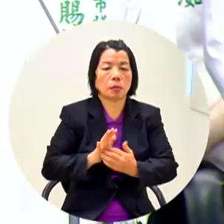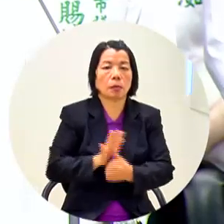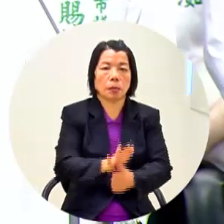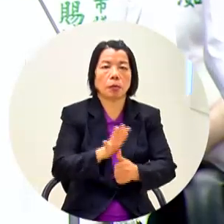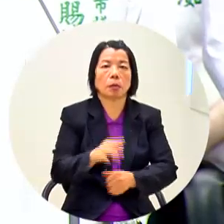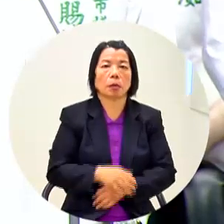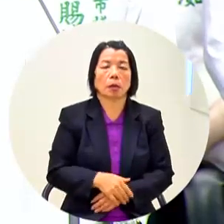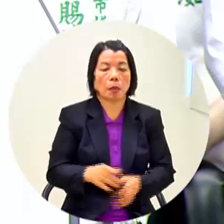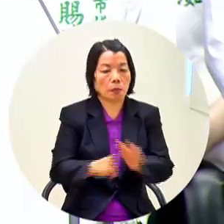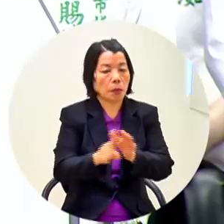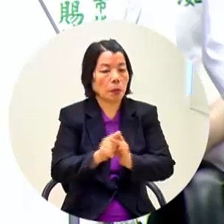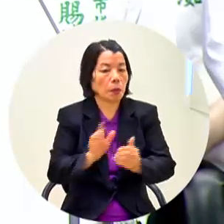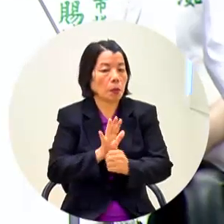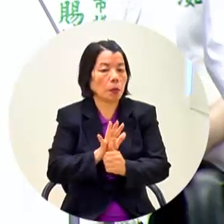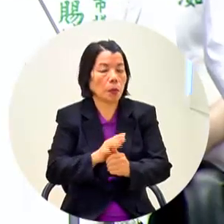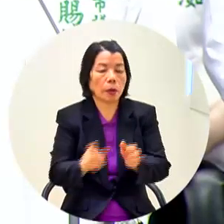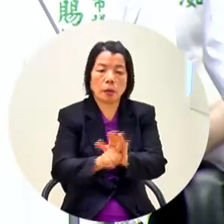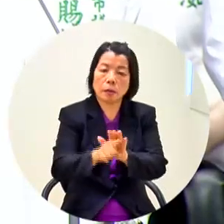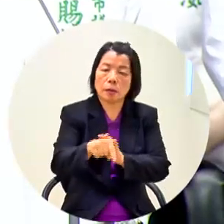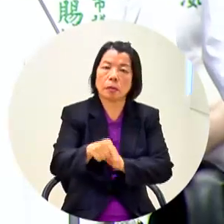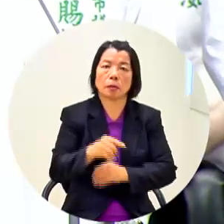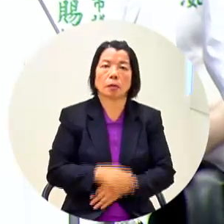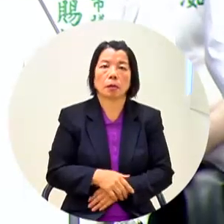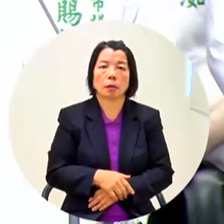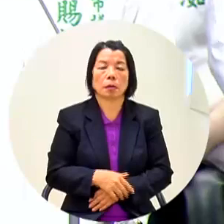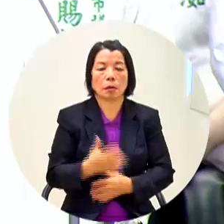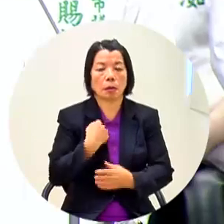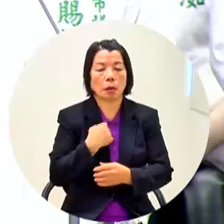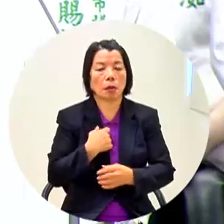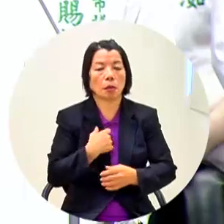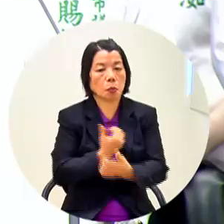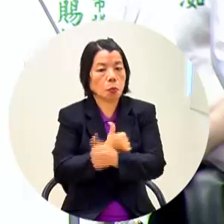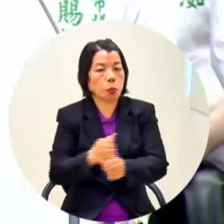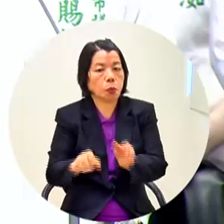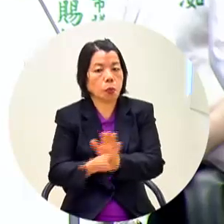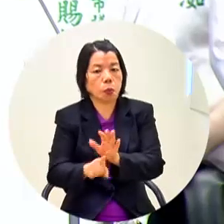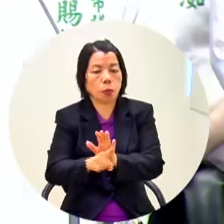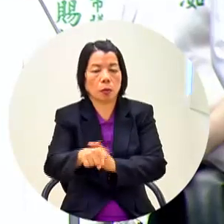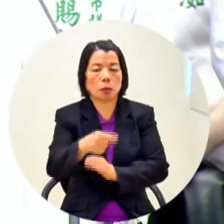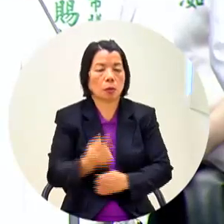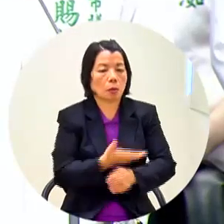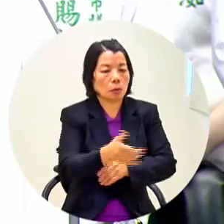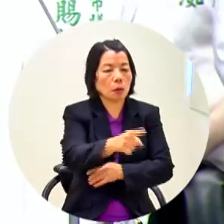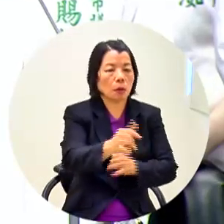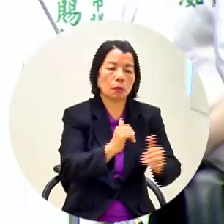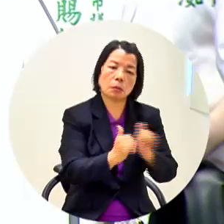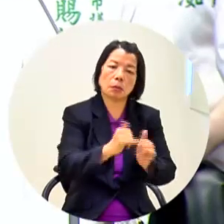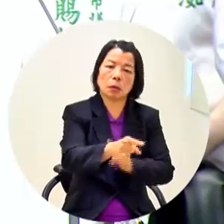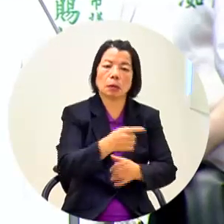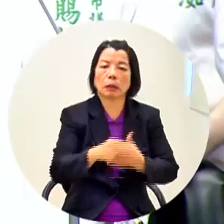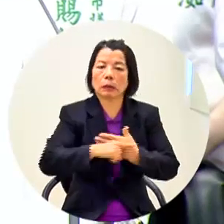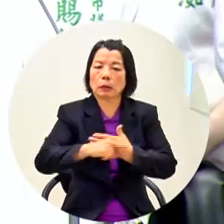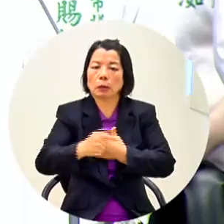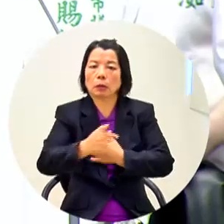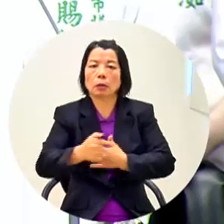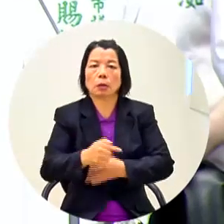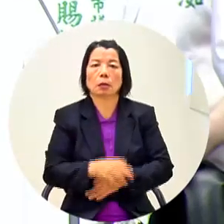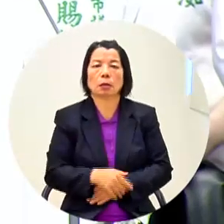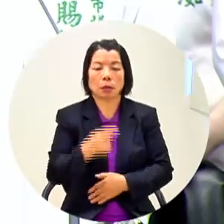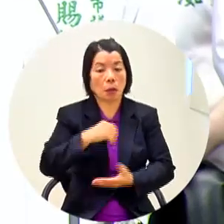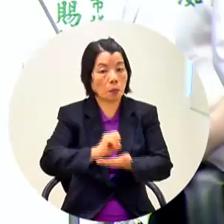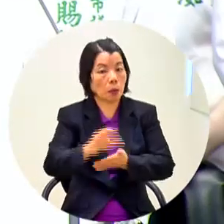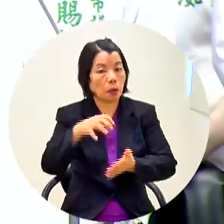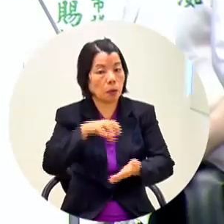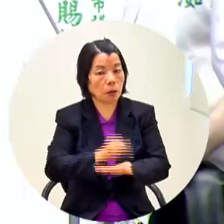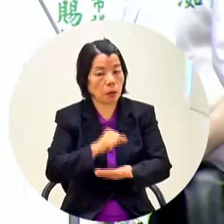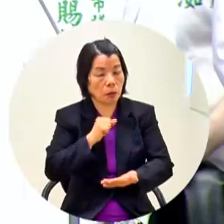才做兵推演练呐，那兵推演练这个是制造市民的恐慌欸，那你又在你的报告里面去